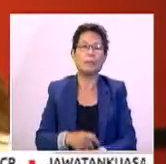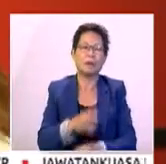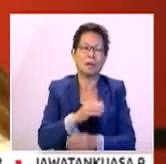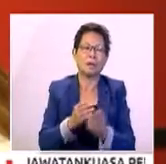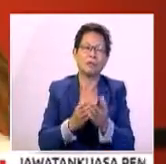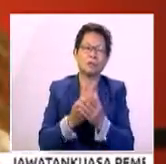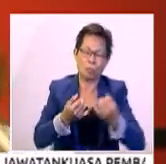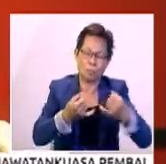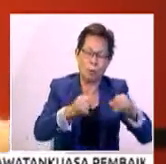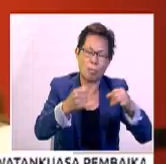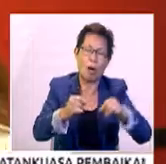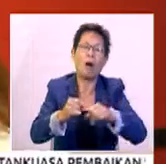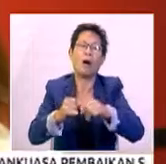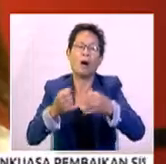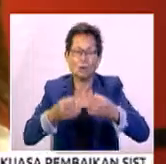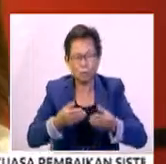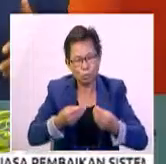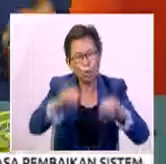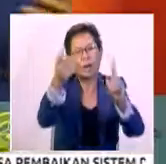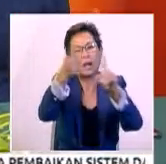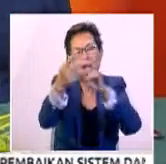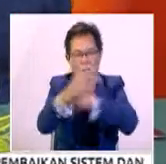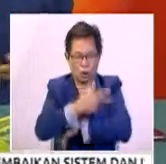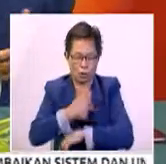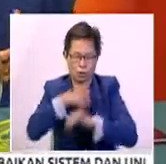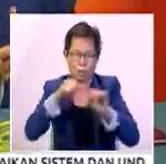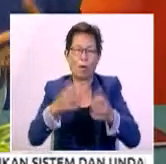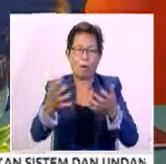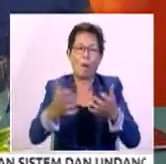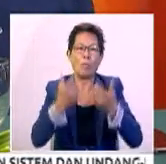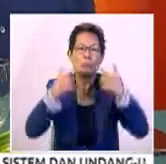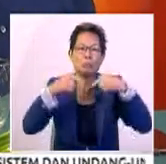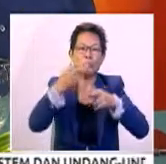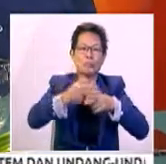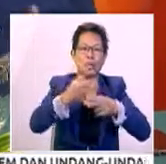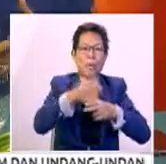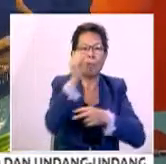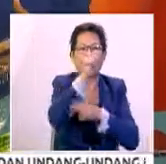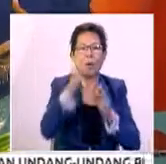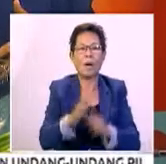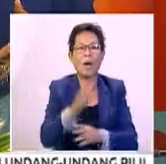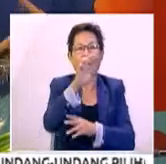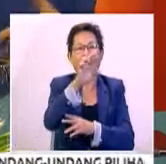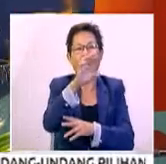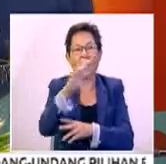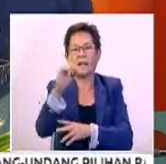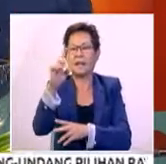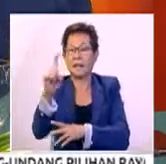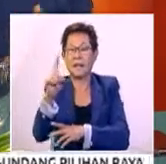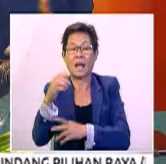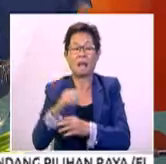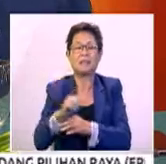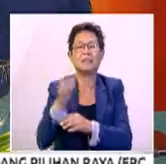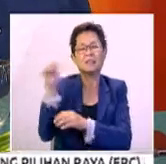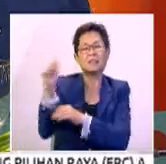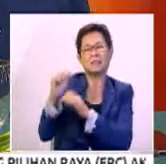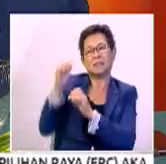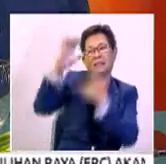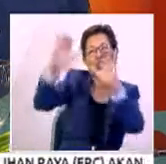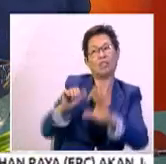tembus ke pasaran seberanglah Indonesia. Beliau mahu dikenali sebagai penyanyi R&B yang mempunyai gaya